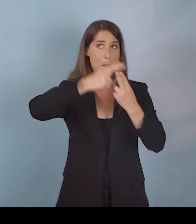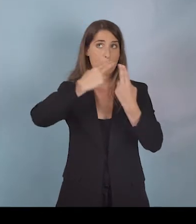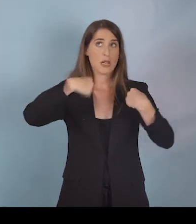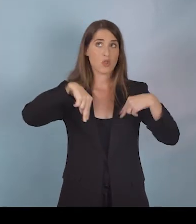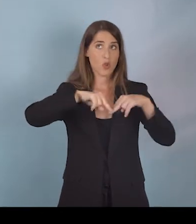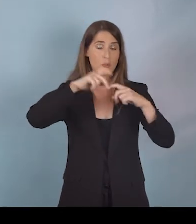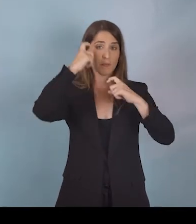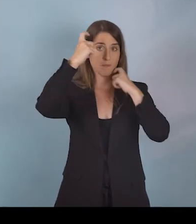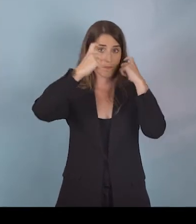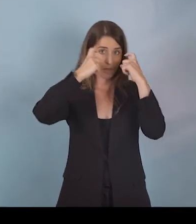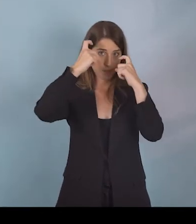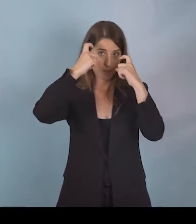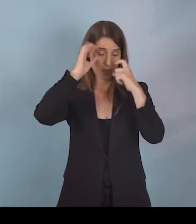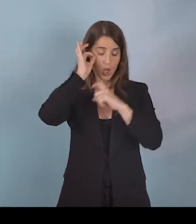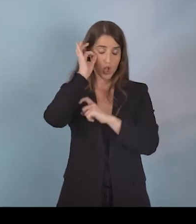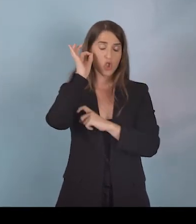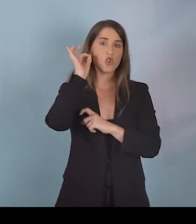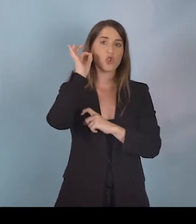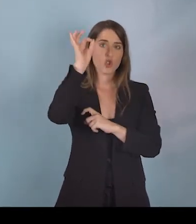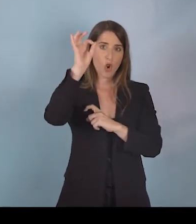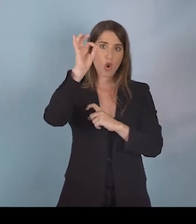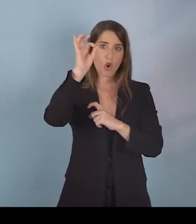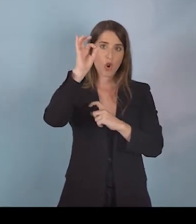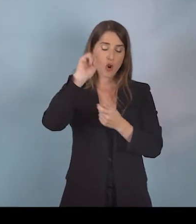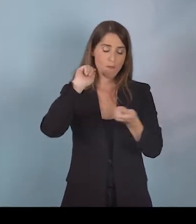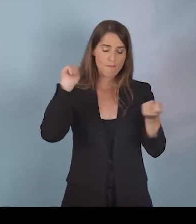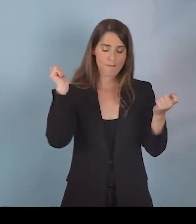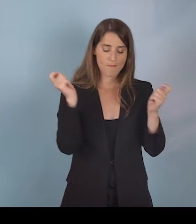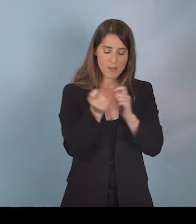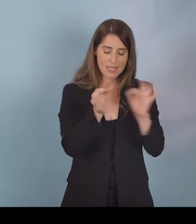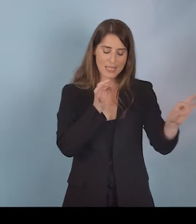θα συνυπολογίσει, θα λάβει σαφώς υπόψη της, προκειμένου